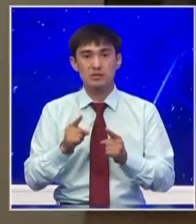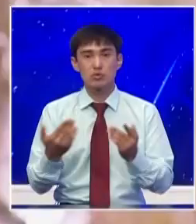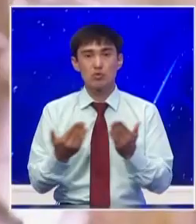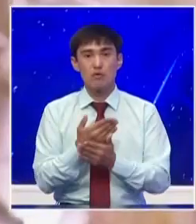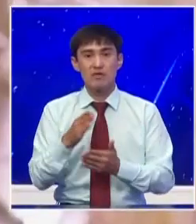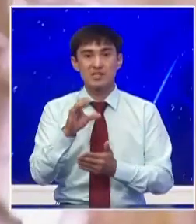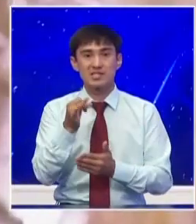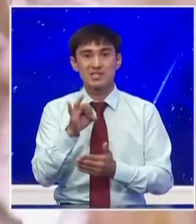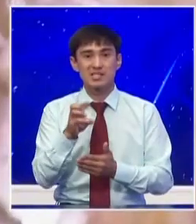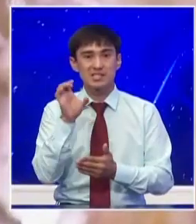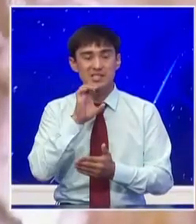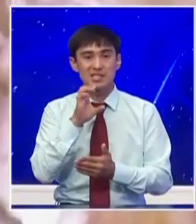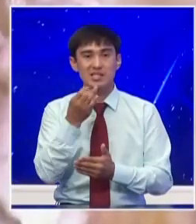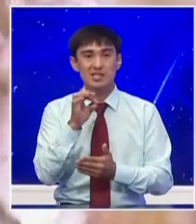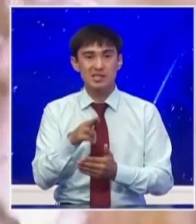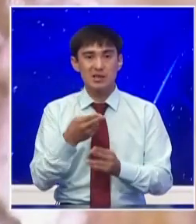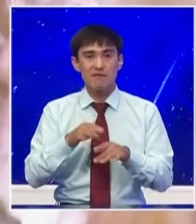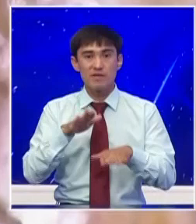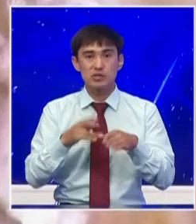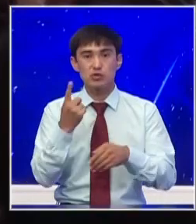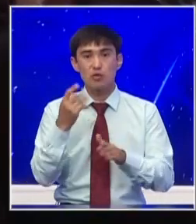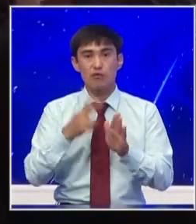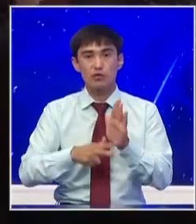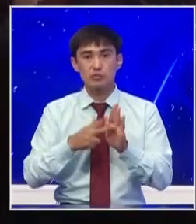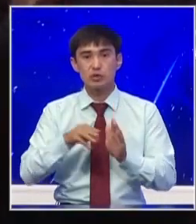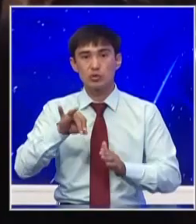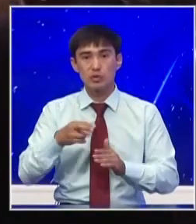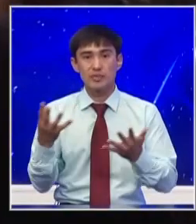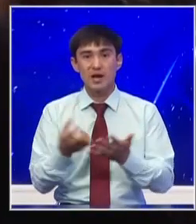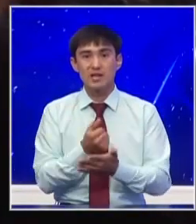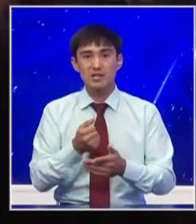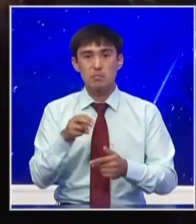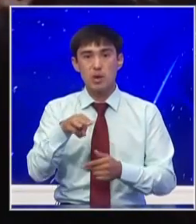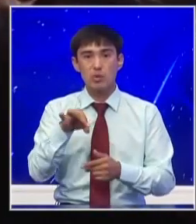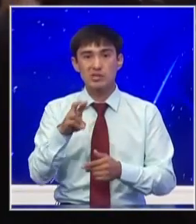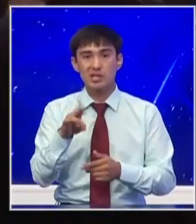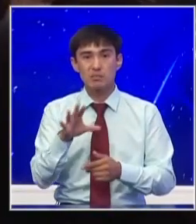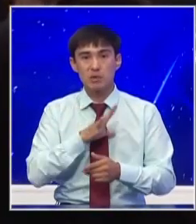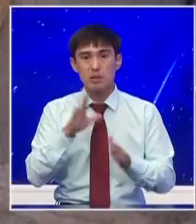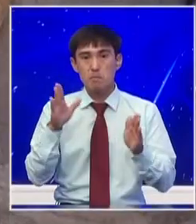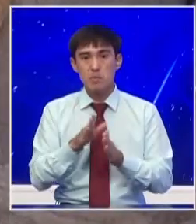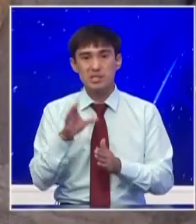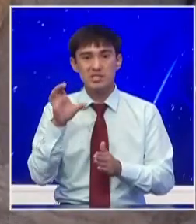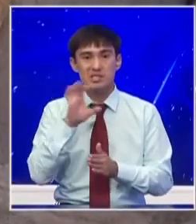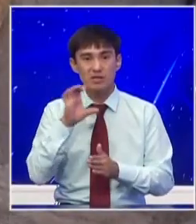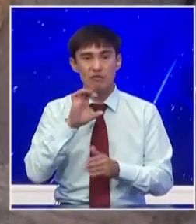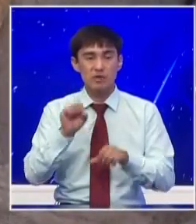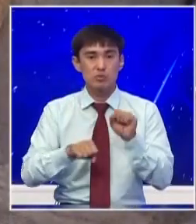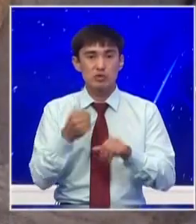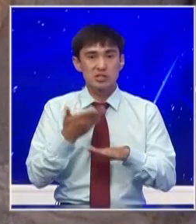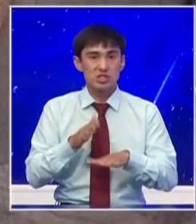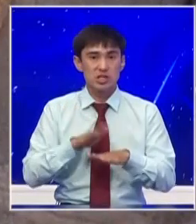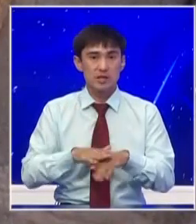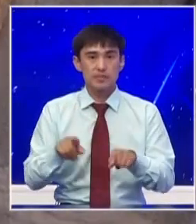современный синий кит, вес которого достигает 180 тонн. Найденный перуанский кит был меньше синего, но, возможно,